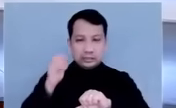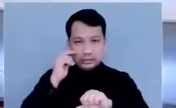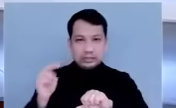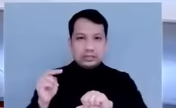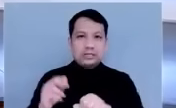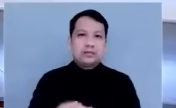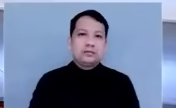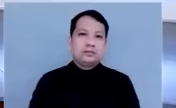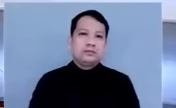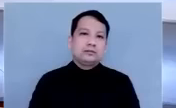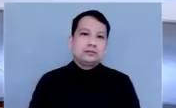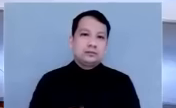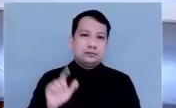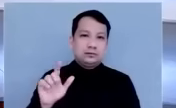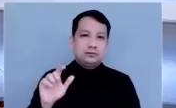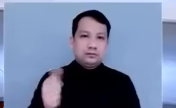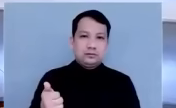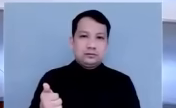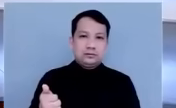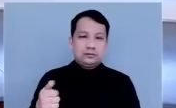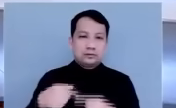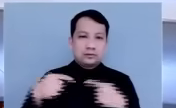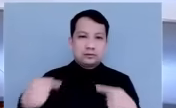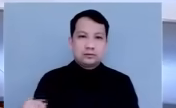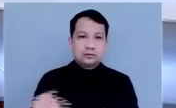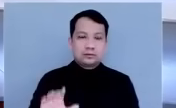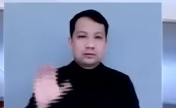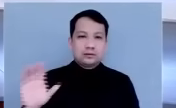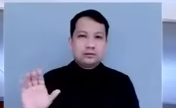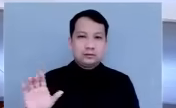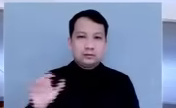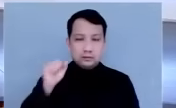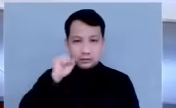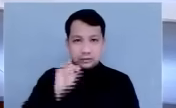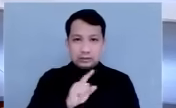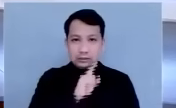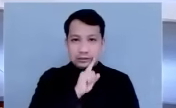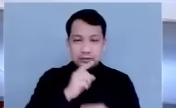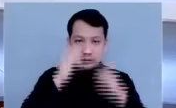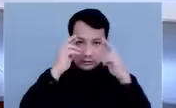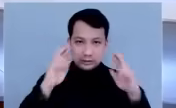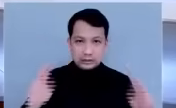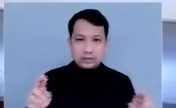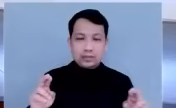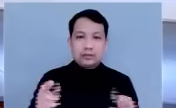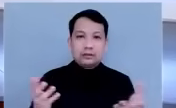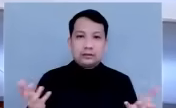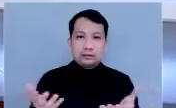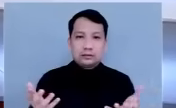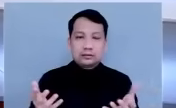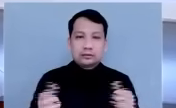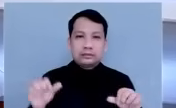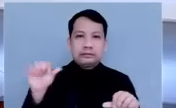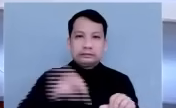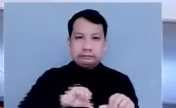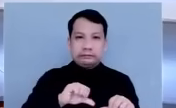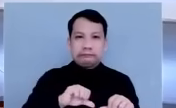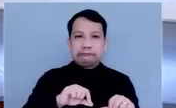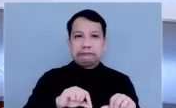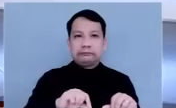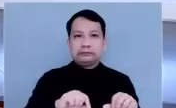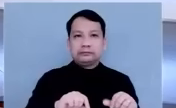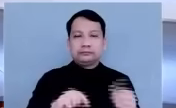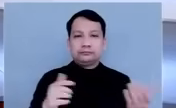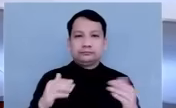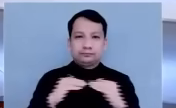noong 2010 elections, kinalaban ni Nograles si Sara Duterte sa pagka-alkalde kung saan natalo muli siya. Pero in